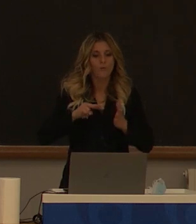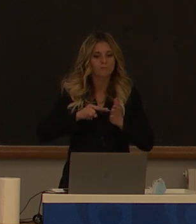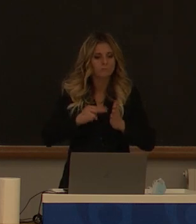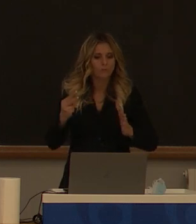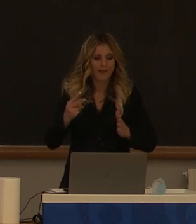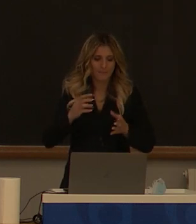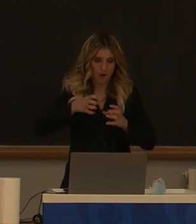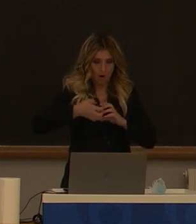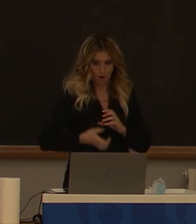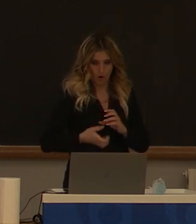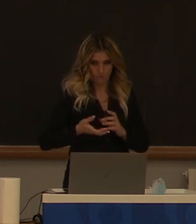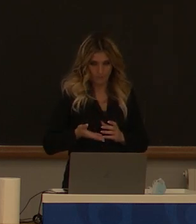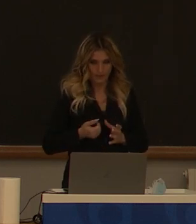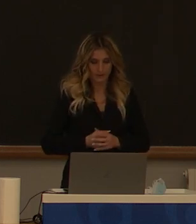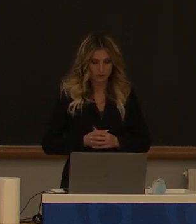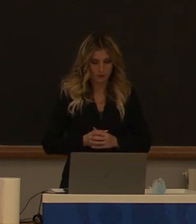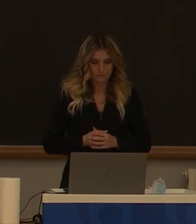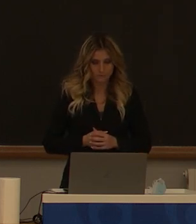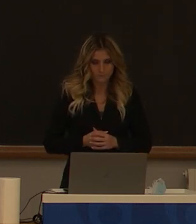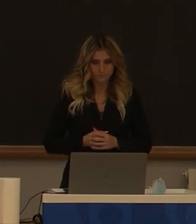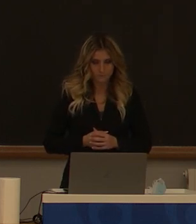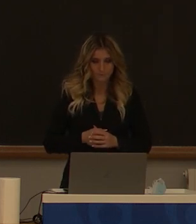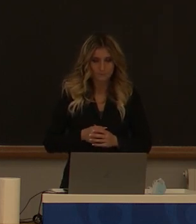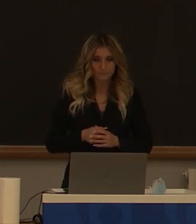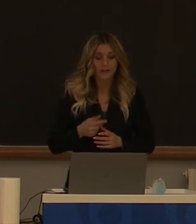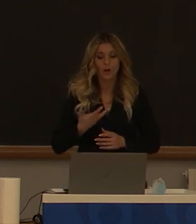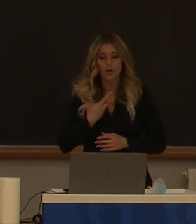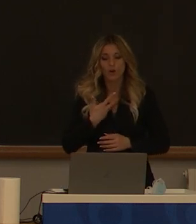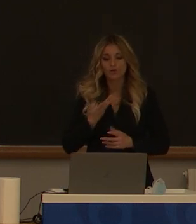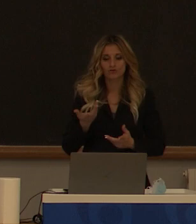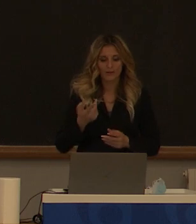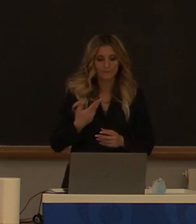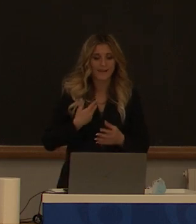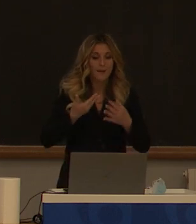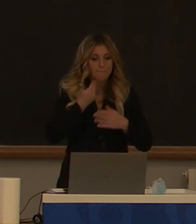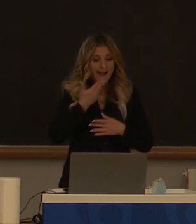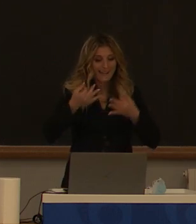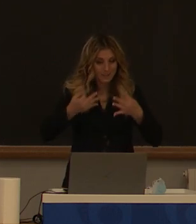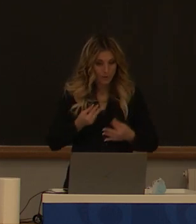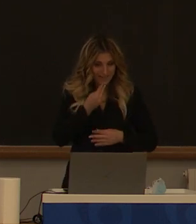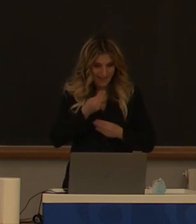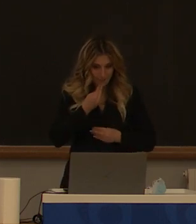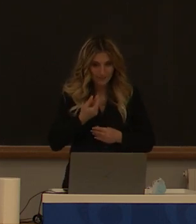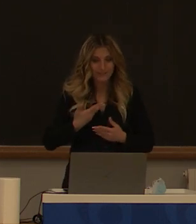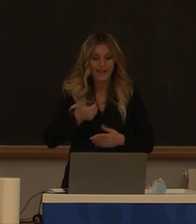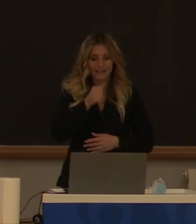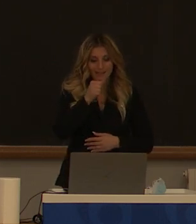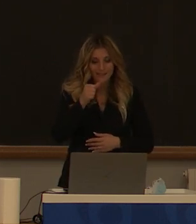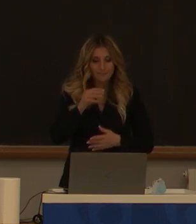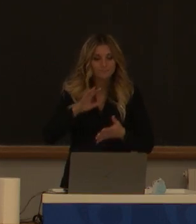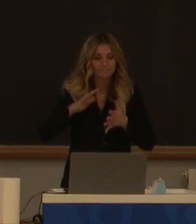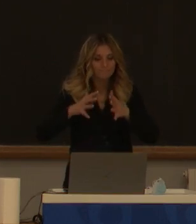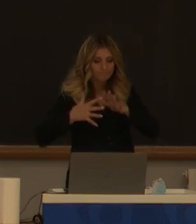problema complesso, dove si intersecano gli aspetti della sicurezza alimentare, della necessità della mitigazione dei